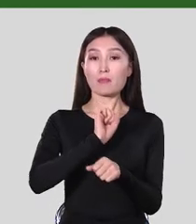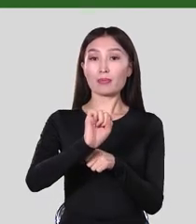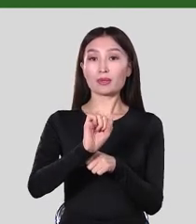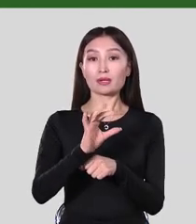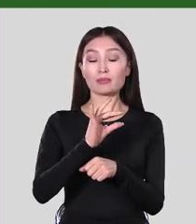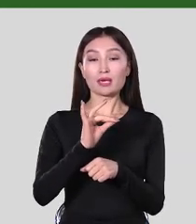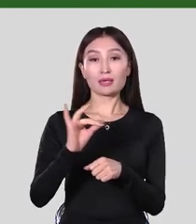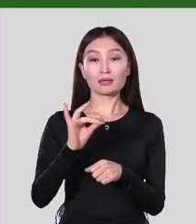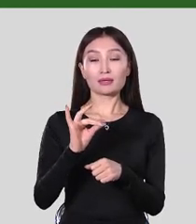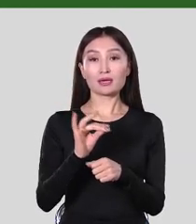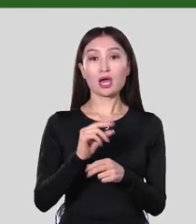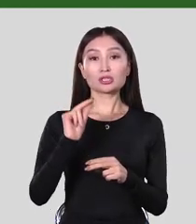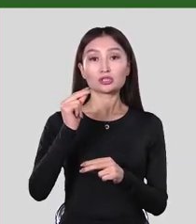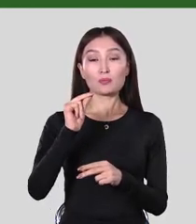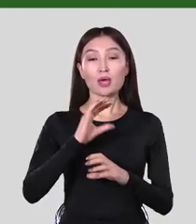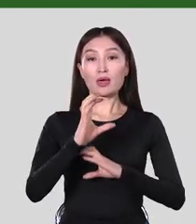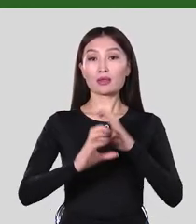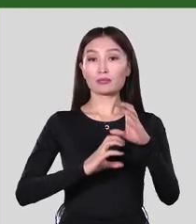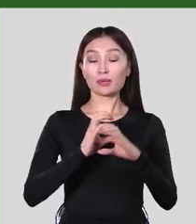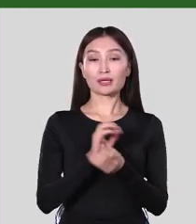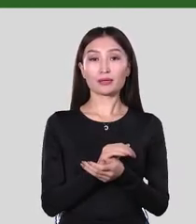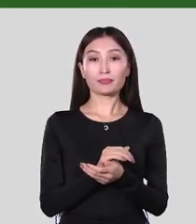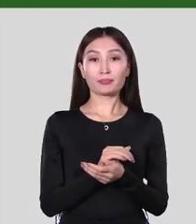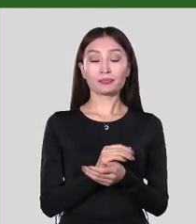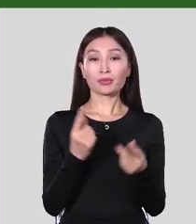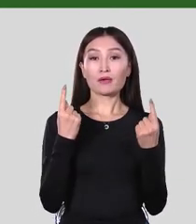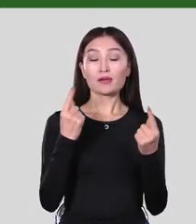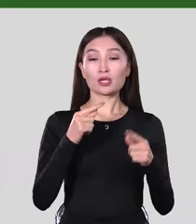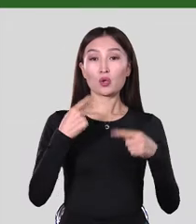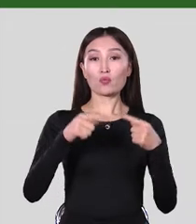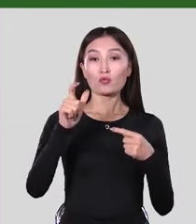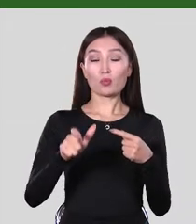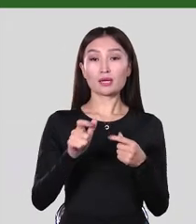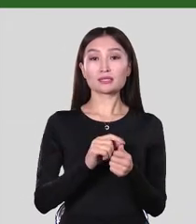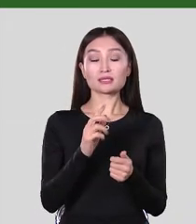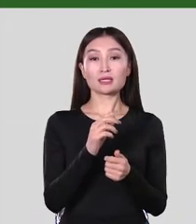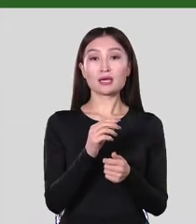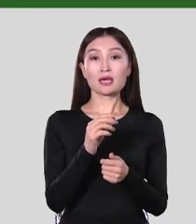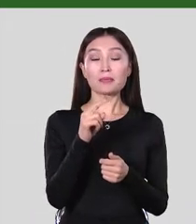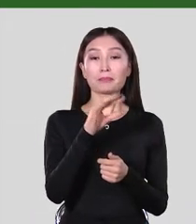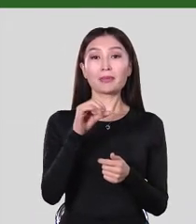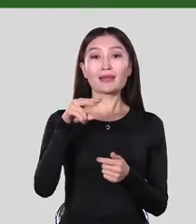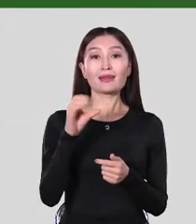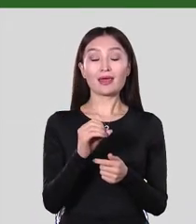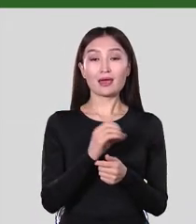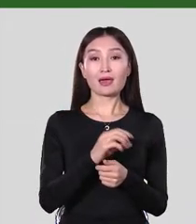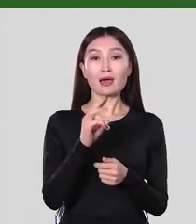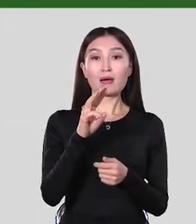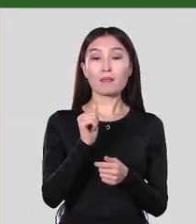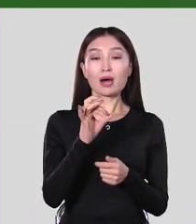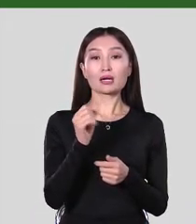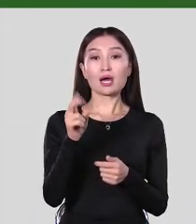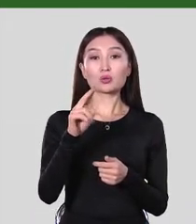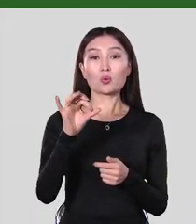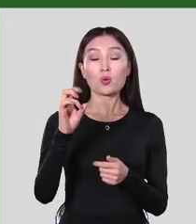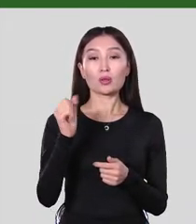и призерами чемпионатов мира. Великие футболисты – бразилец Пеле и аргентинец Марадона